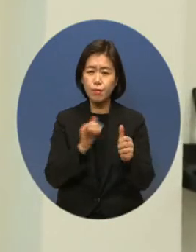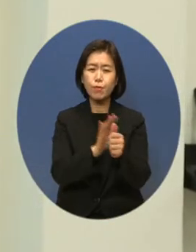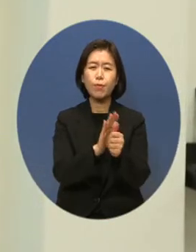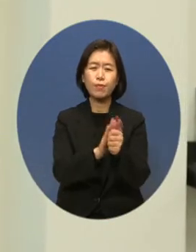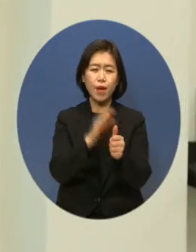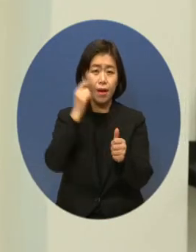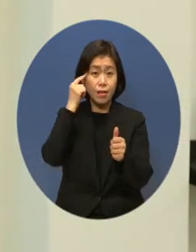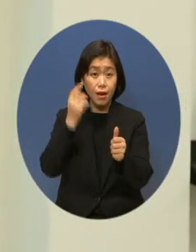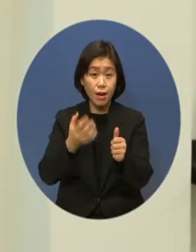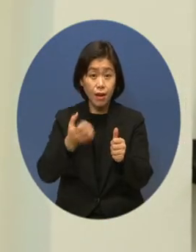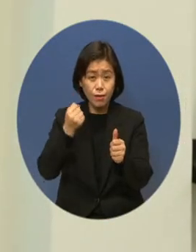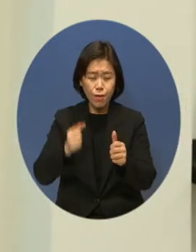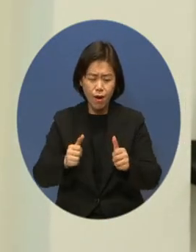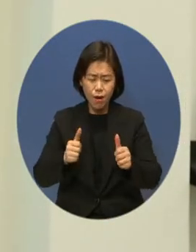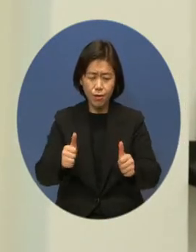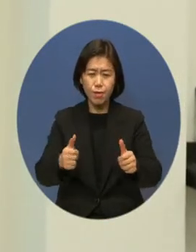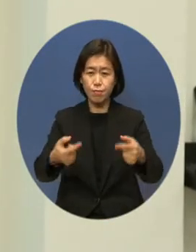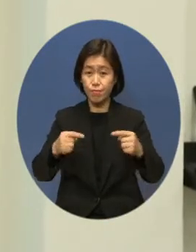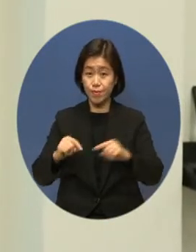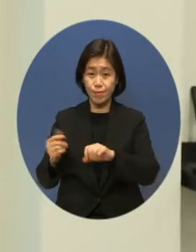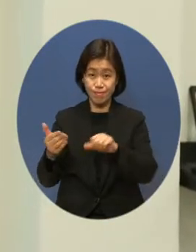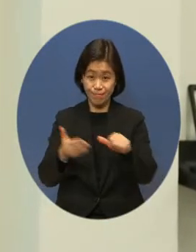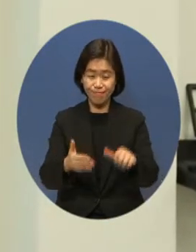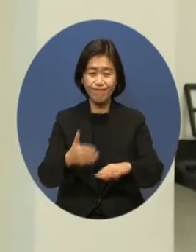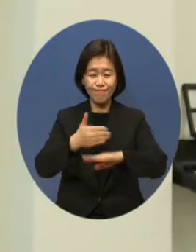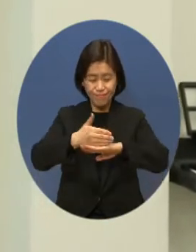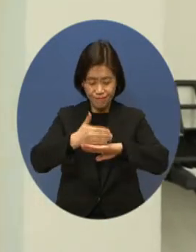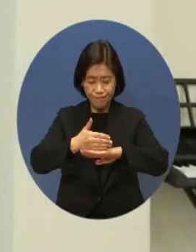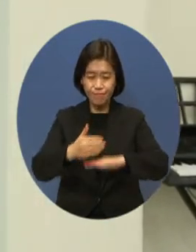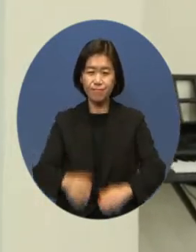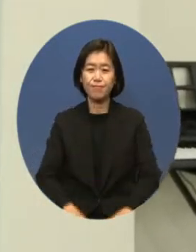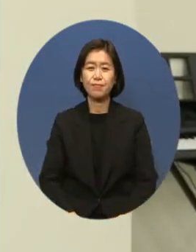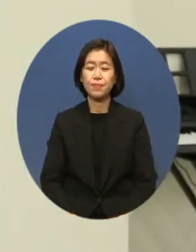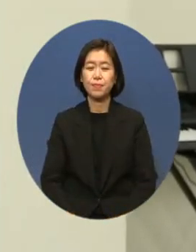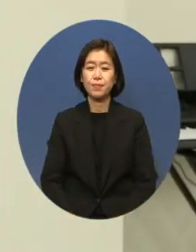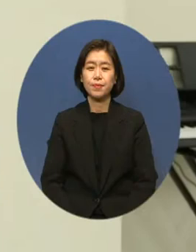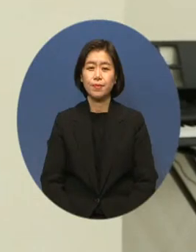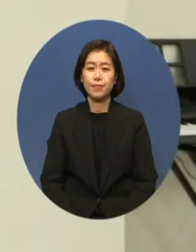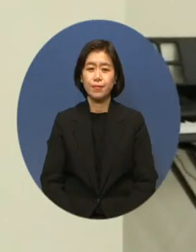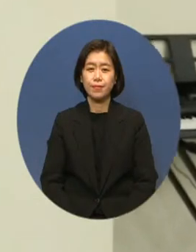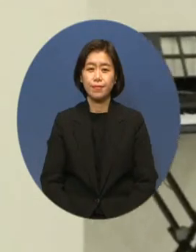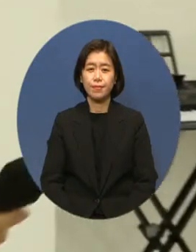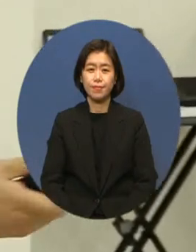차원에서 열심히 좀 동참을 해주시면 고맙겠습니다. 감사합니다.